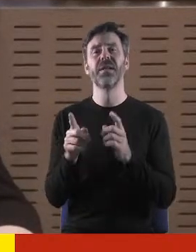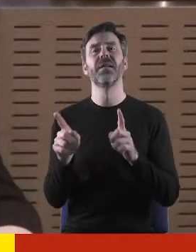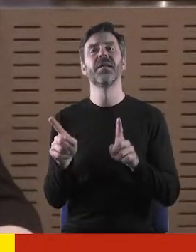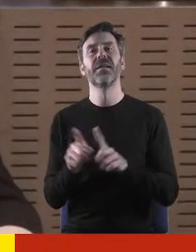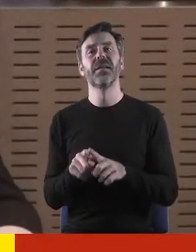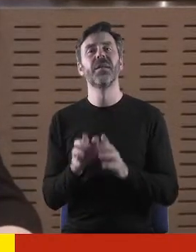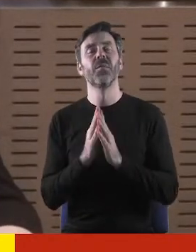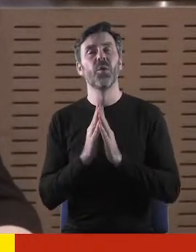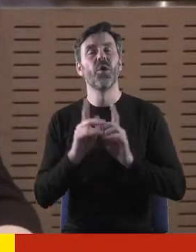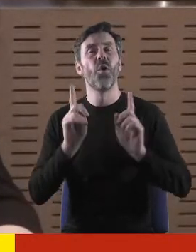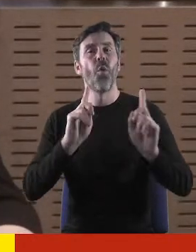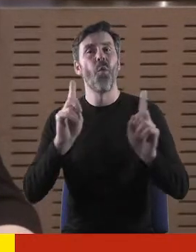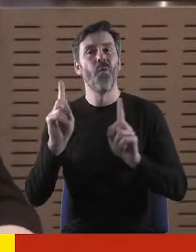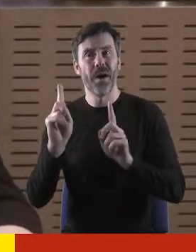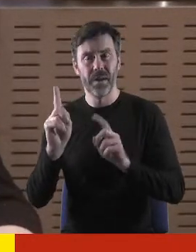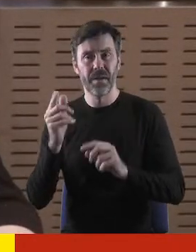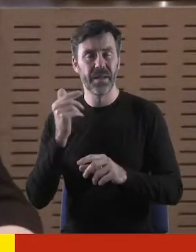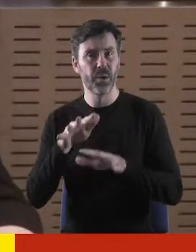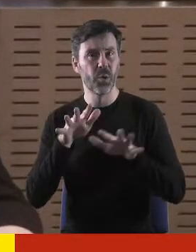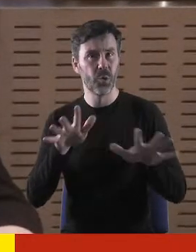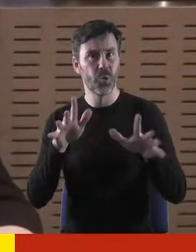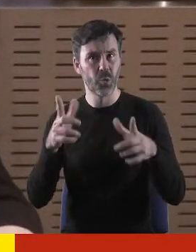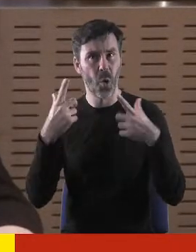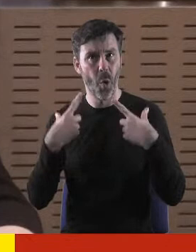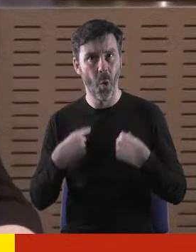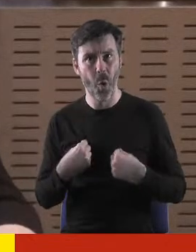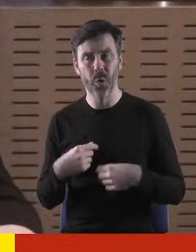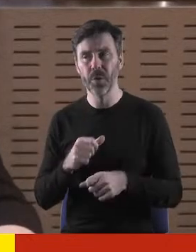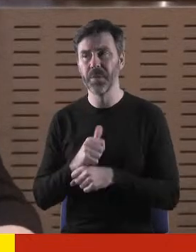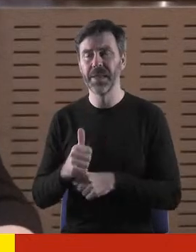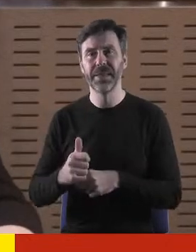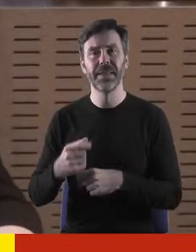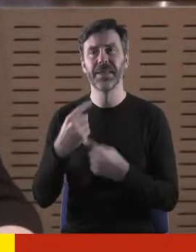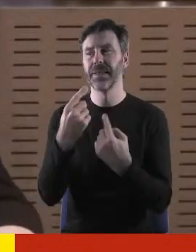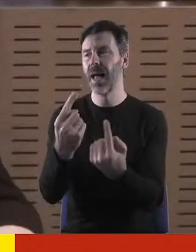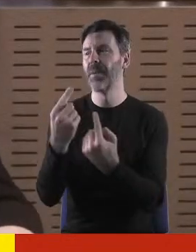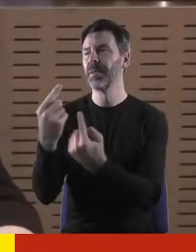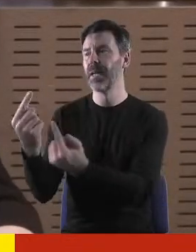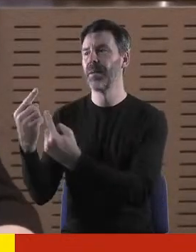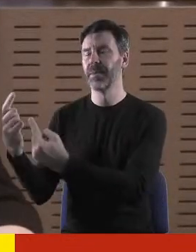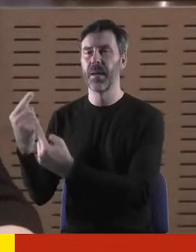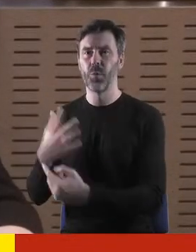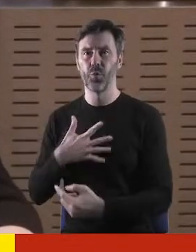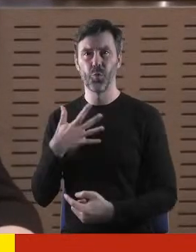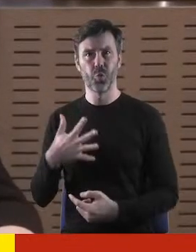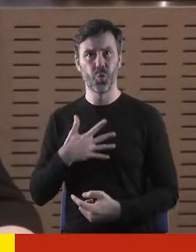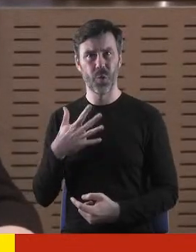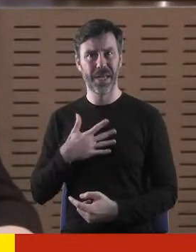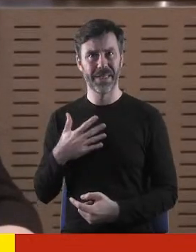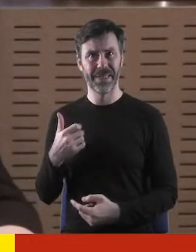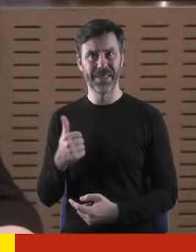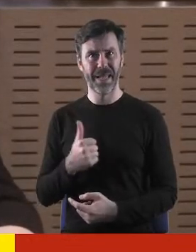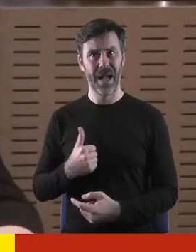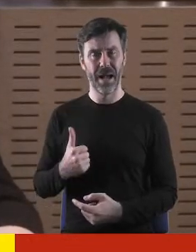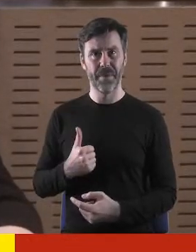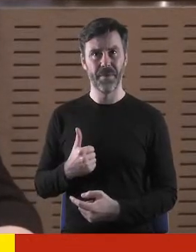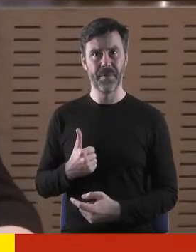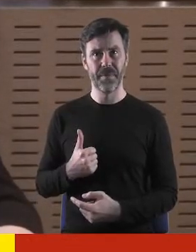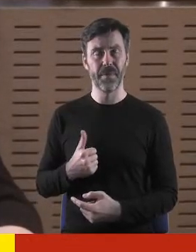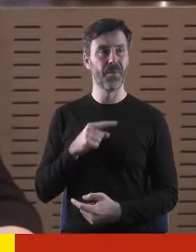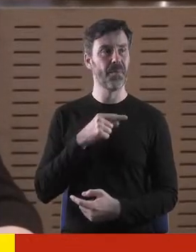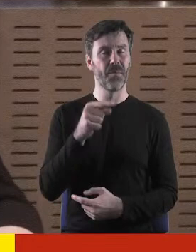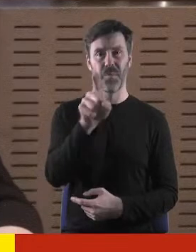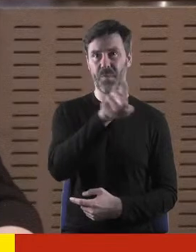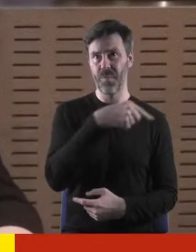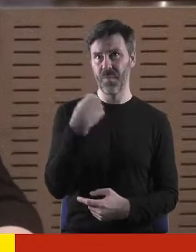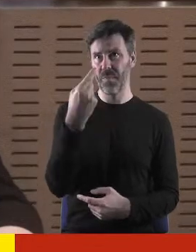że oczywiście jest gro seniorów, którzy są bardzo samotnymi osobami i do takich ludzi musimy trafić i wszyscy musimy trafić, niezależnie